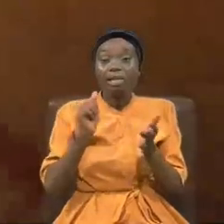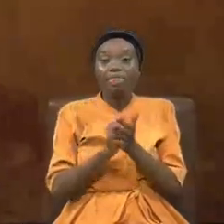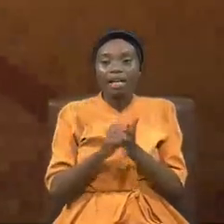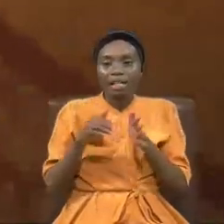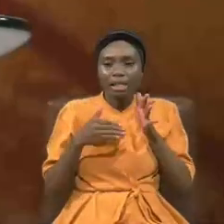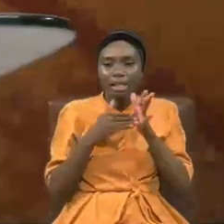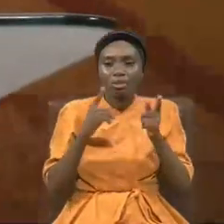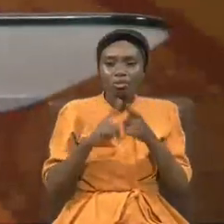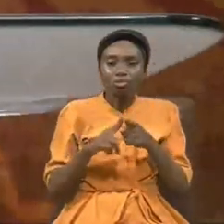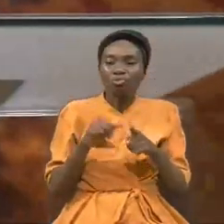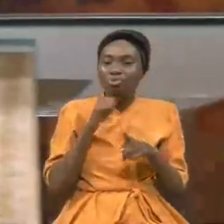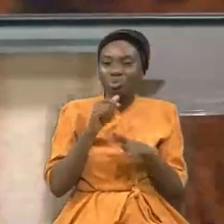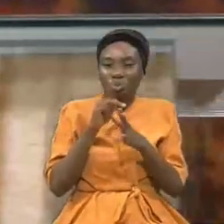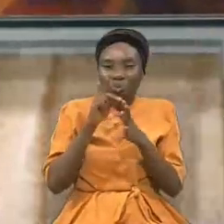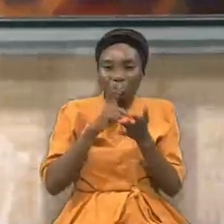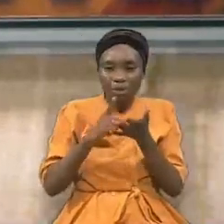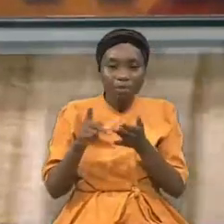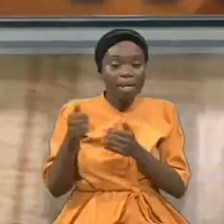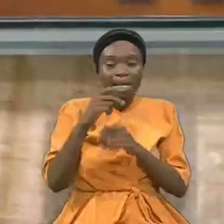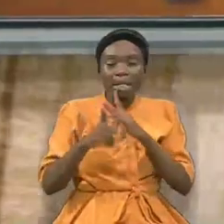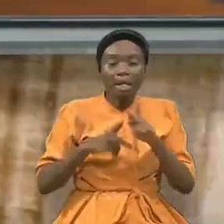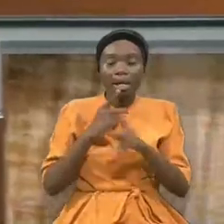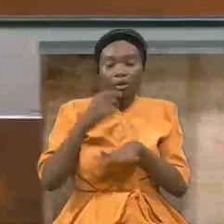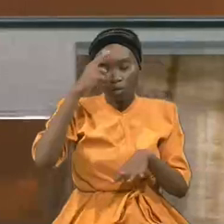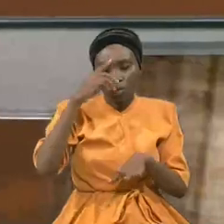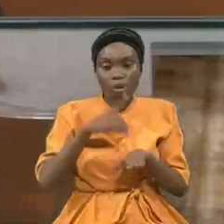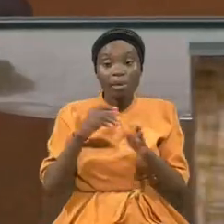Toute sagesse qui conduit à l'impureté, toute sagesse